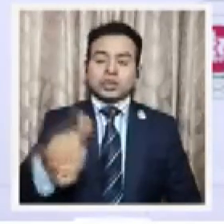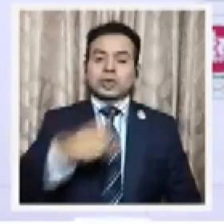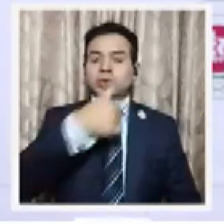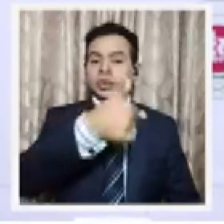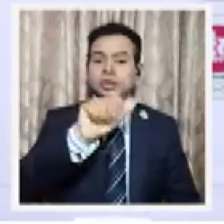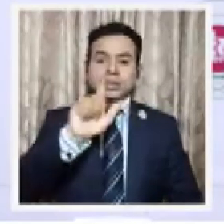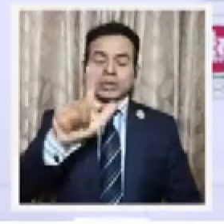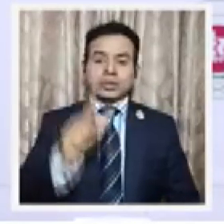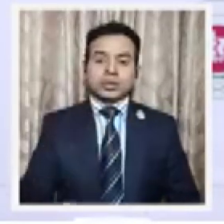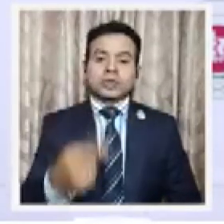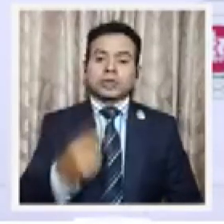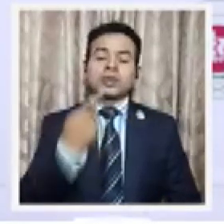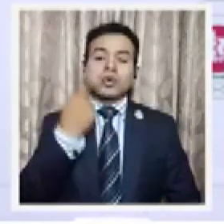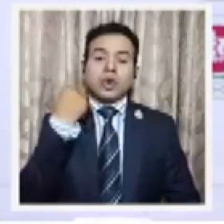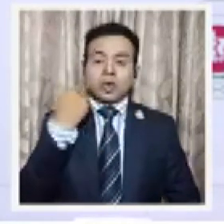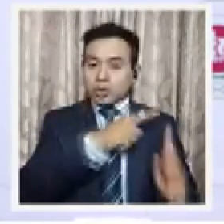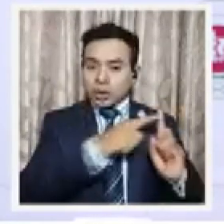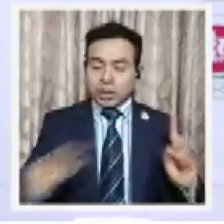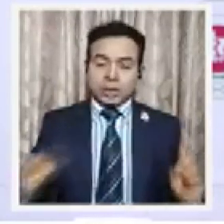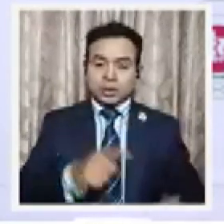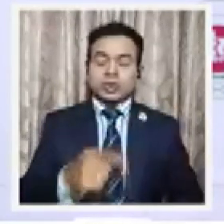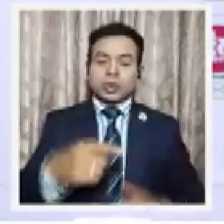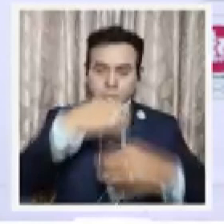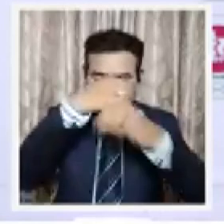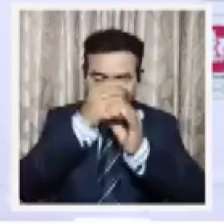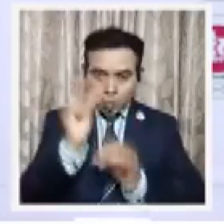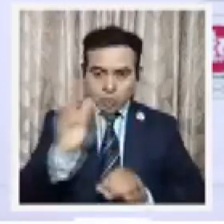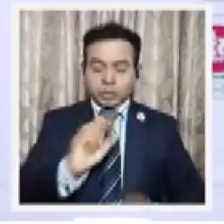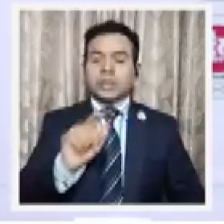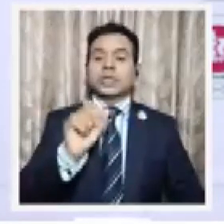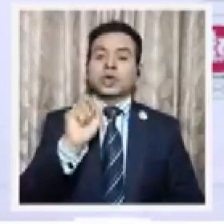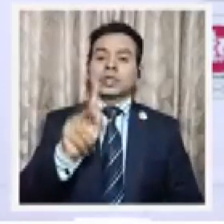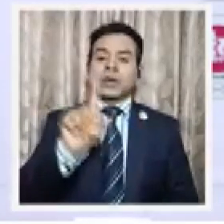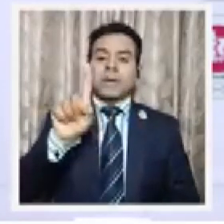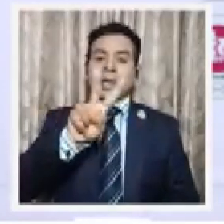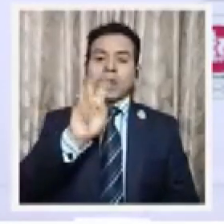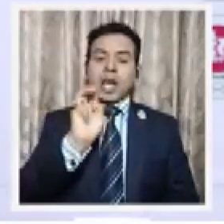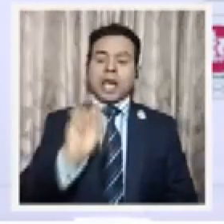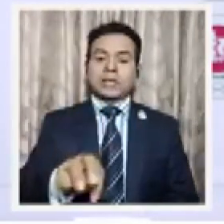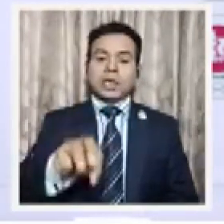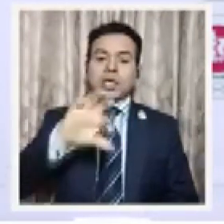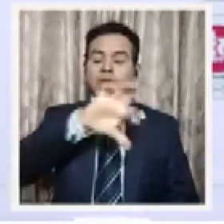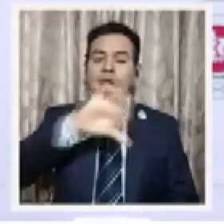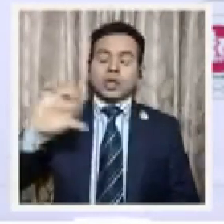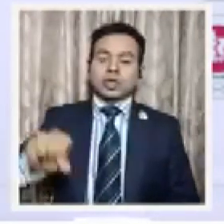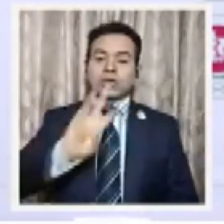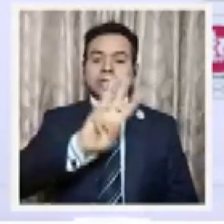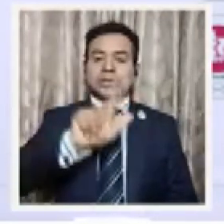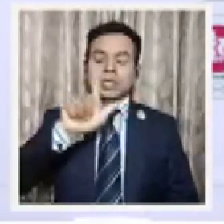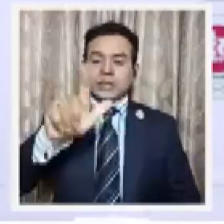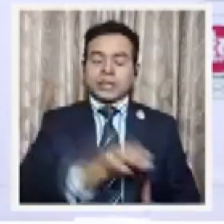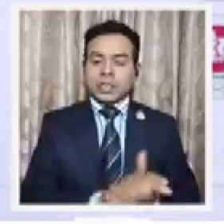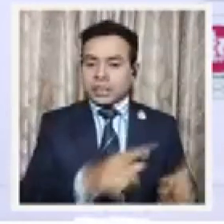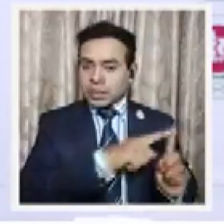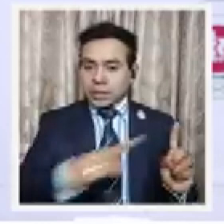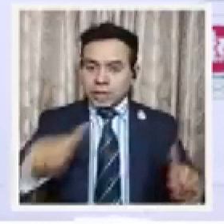গত 24 ঘন্টায় নমুনা সংগ্রহ হয়েছে 12,667টি এবং 24 ঘন্টায় পরীক্ষা হয়েছে পূর্বের দিনের